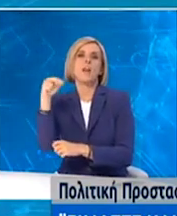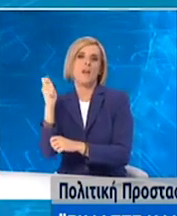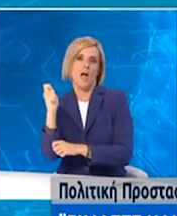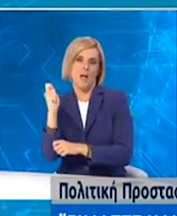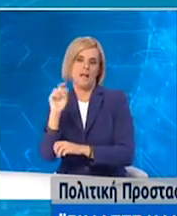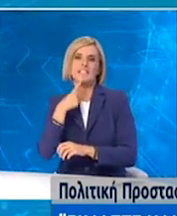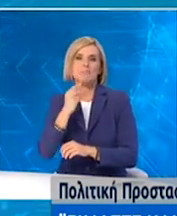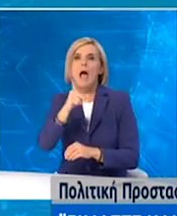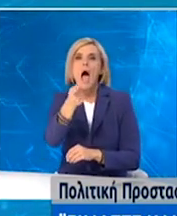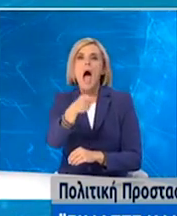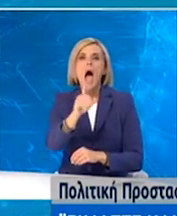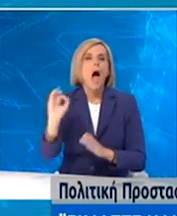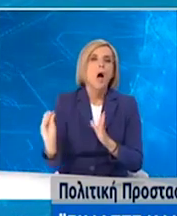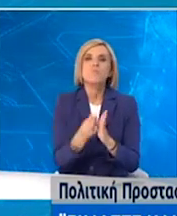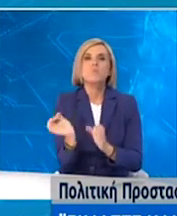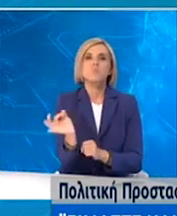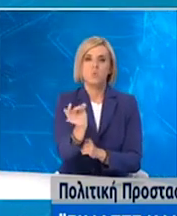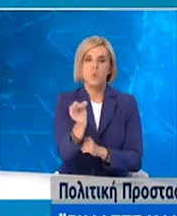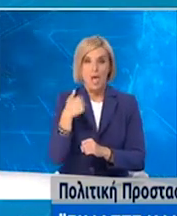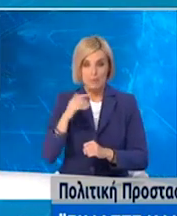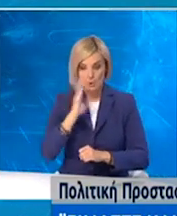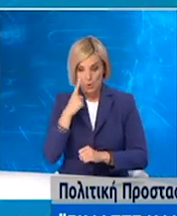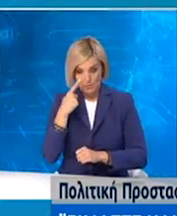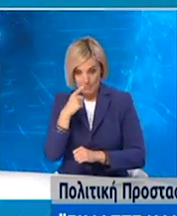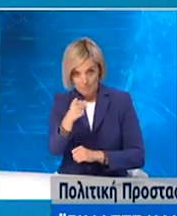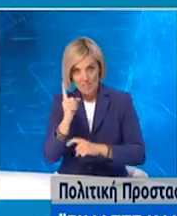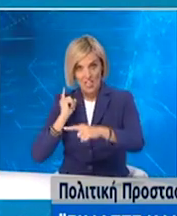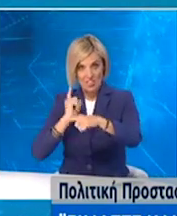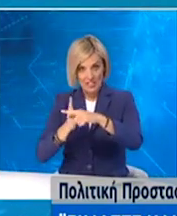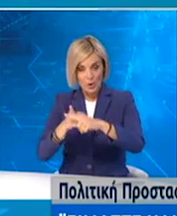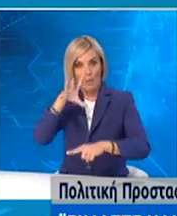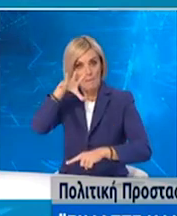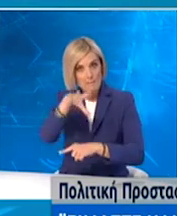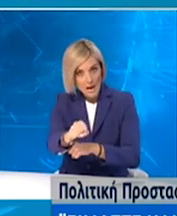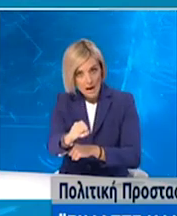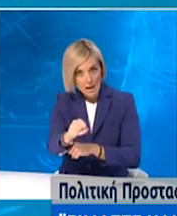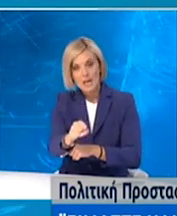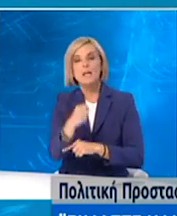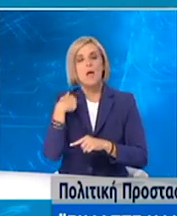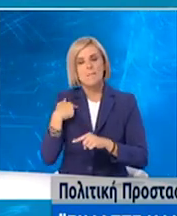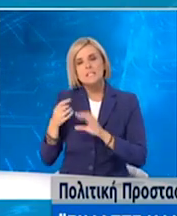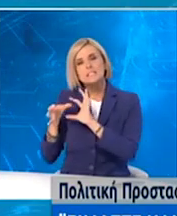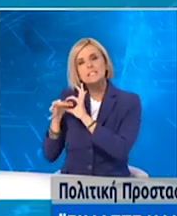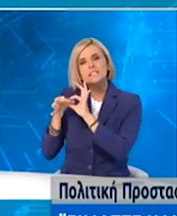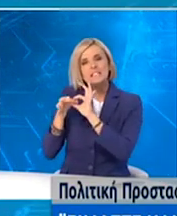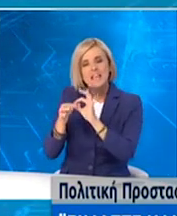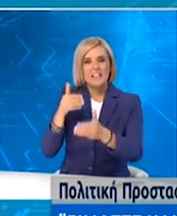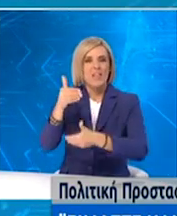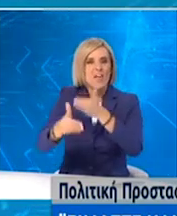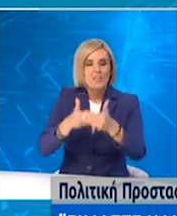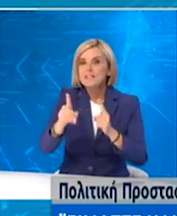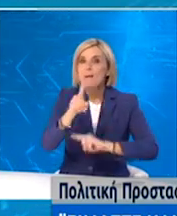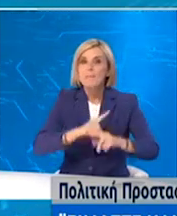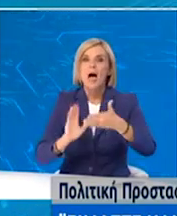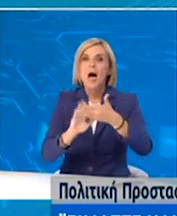πιστοποιείται, όχι απλά ελέγχεται και χνηλατείται, αλλά αυτή η διαδικασία δεν κλείνει μέχρι να βεβαιωθούμε ότι και η τελευταία ασθενή ή